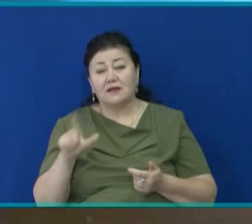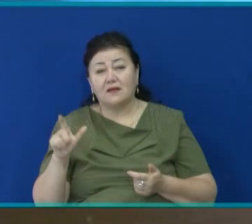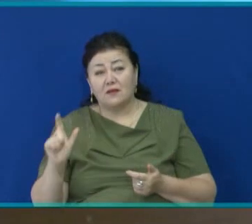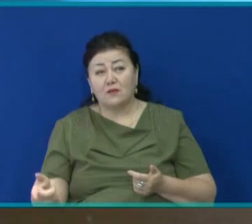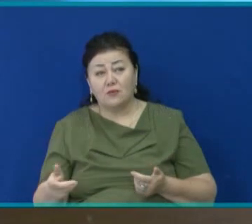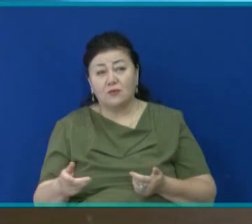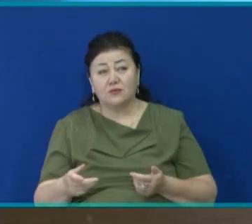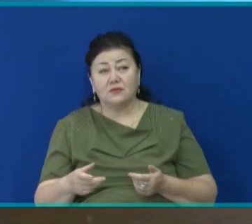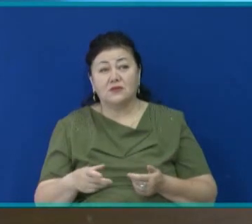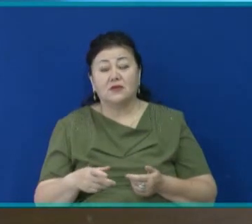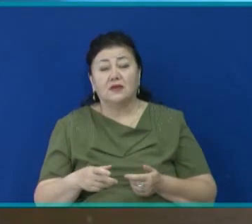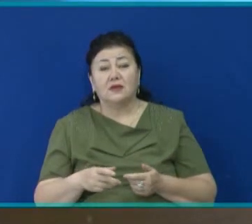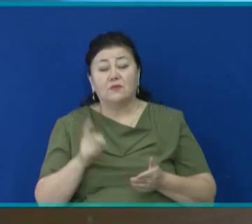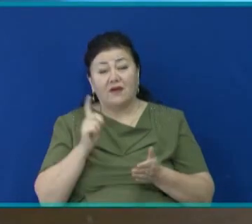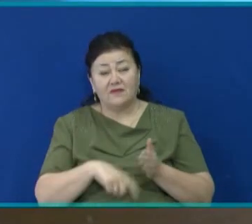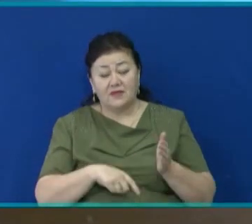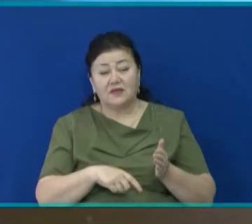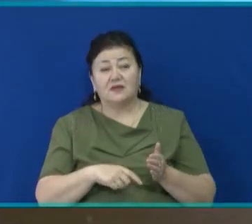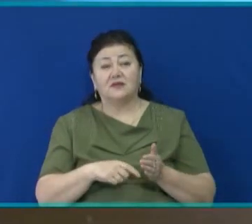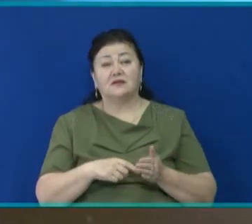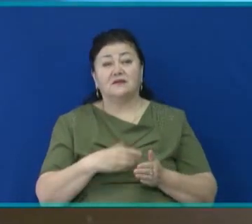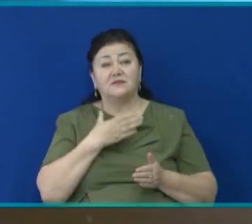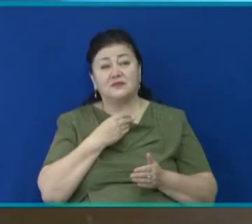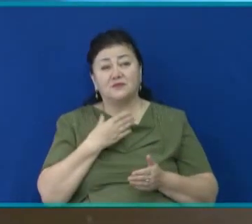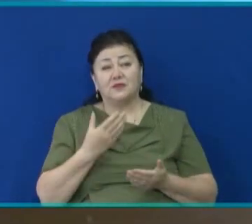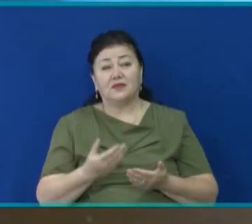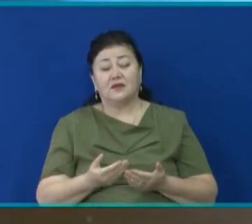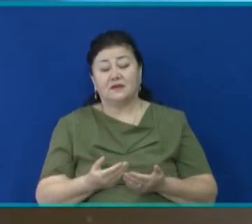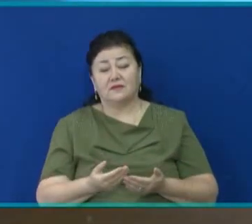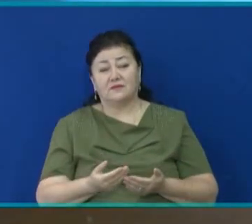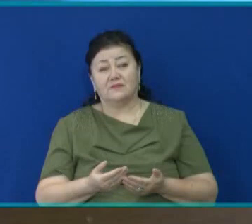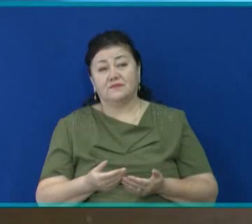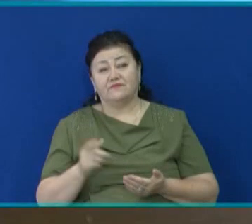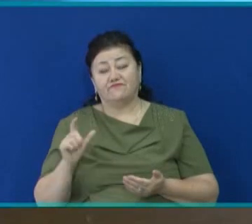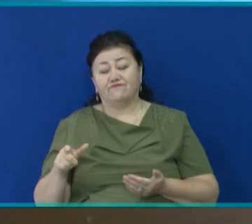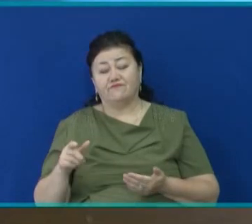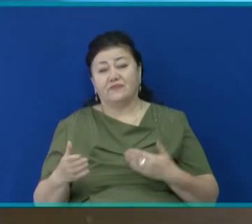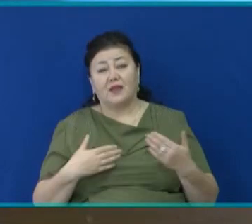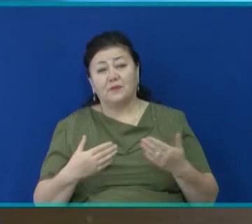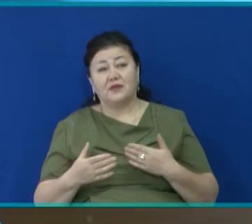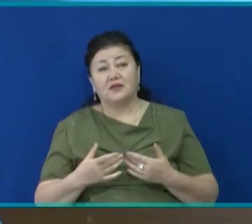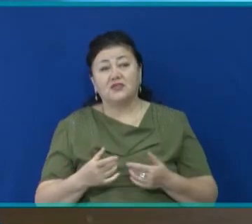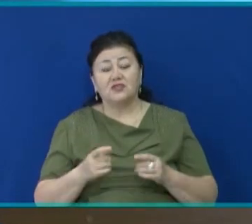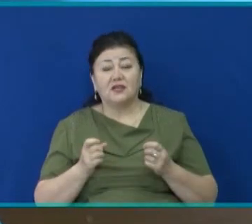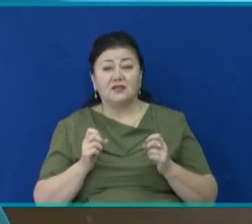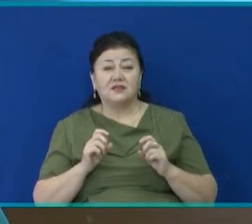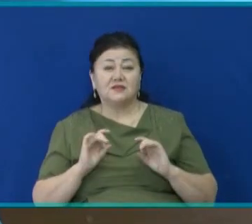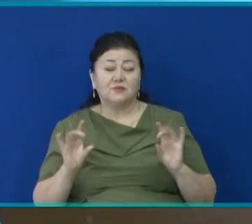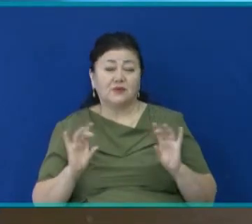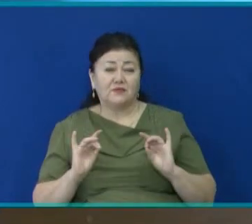объявления у нас жители города Семей, значит, обращаются по этим объявлениям и,